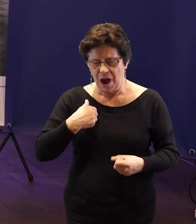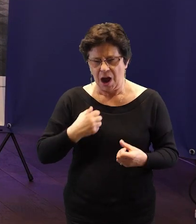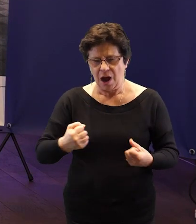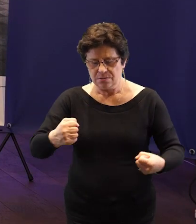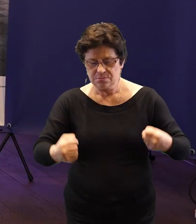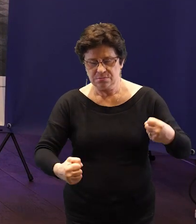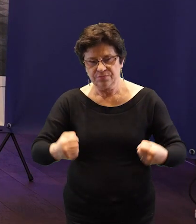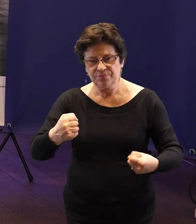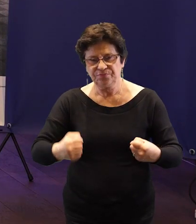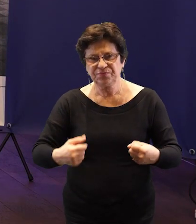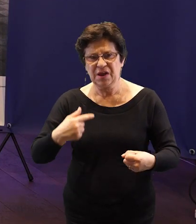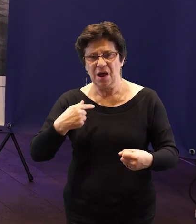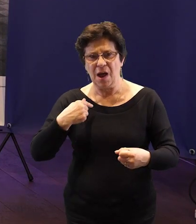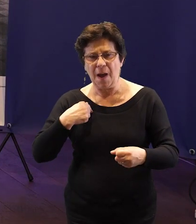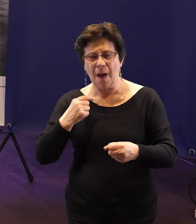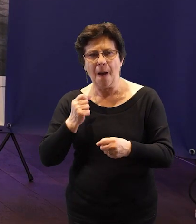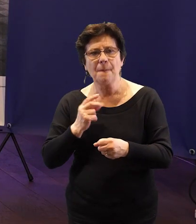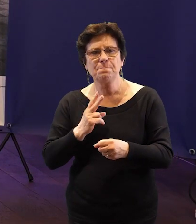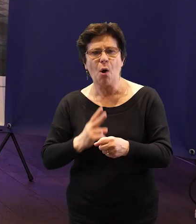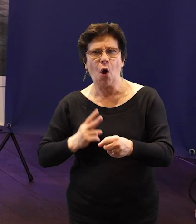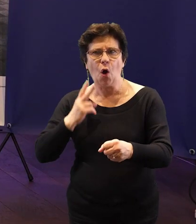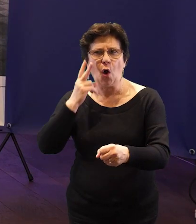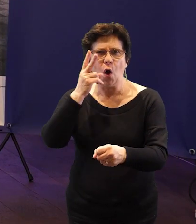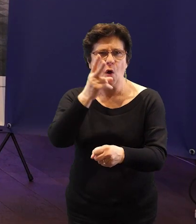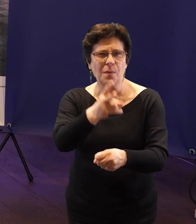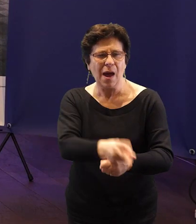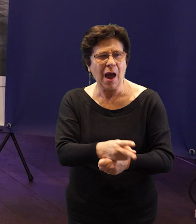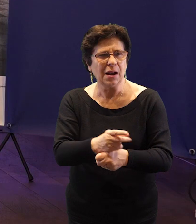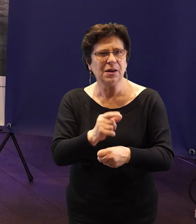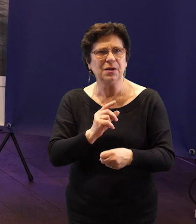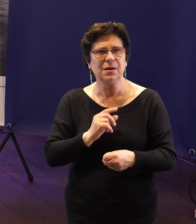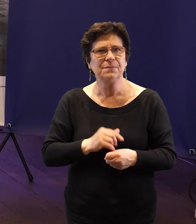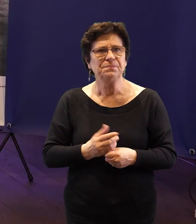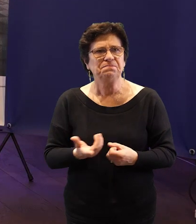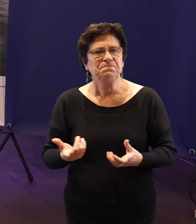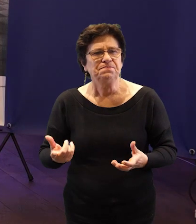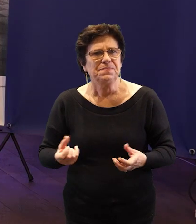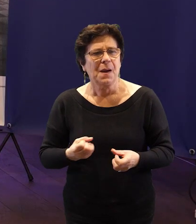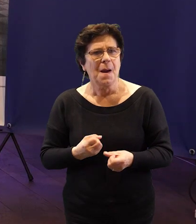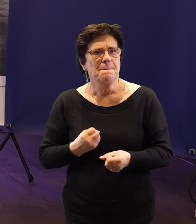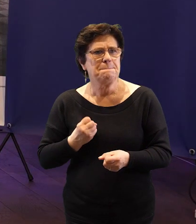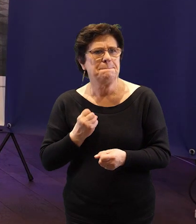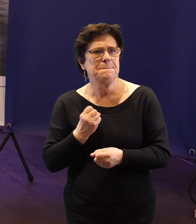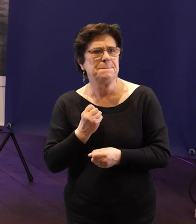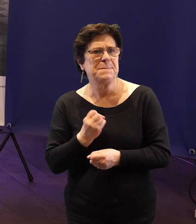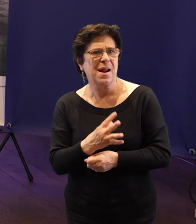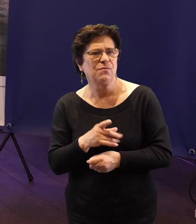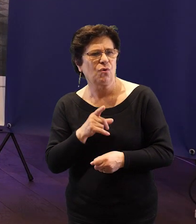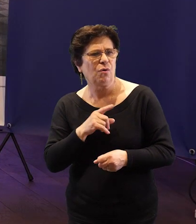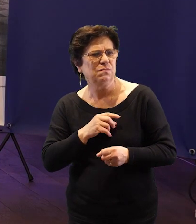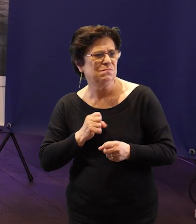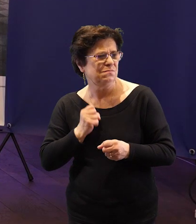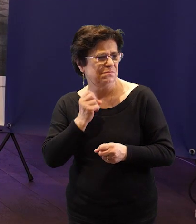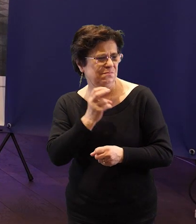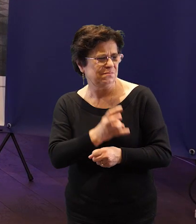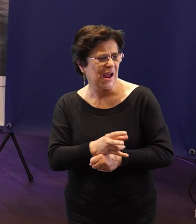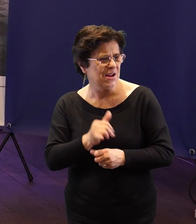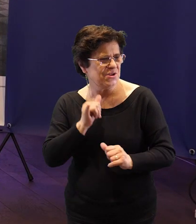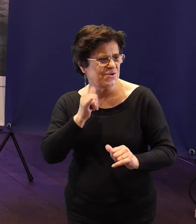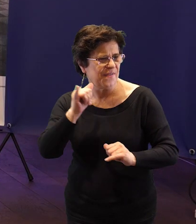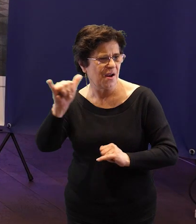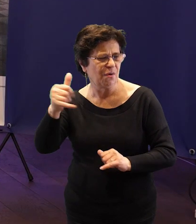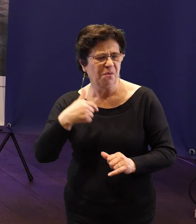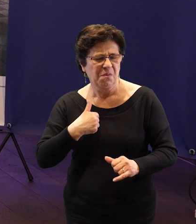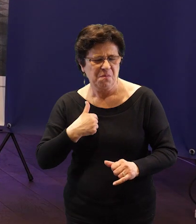za sterami, że pokonali w czasie lotu prędkość dźwięku. No, nagle miał cudowne objawienie pamięci.